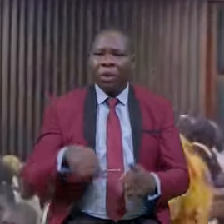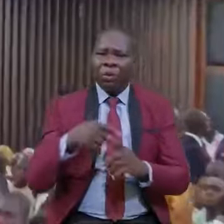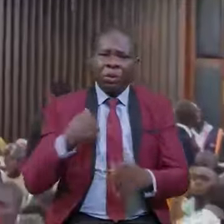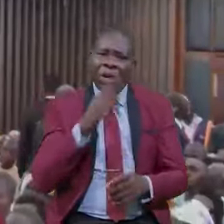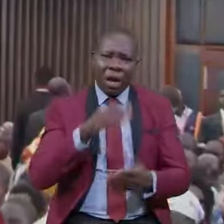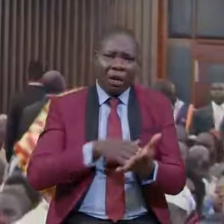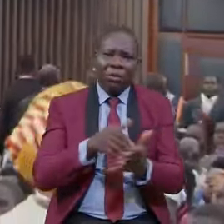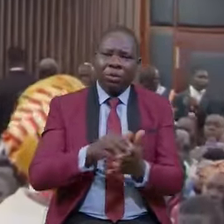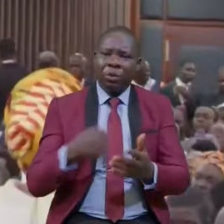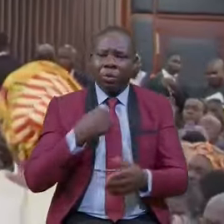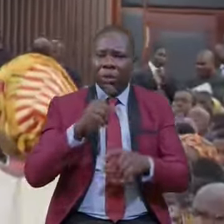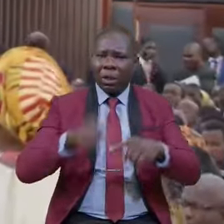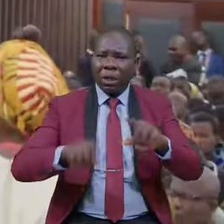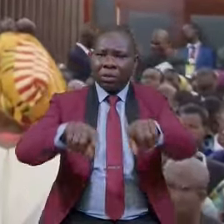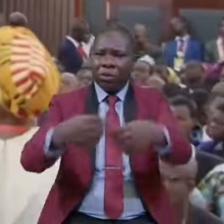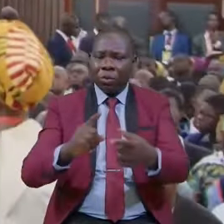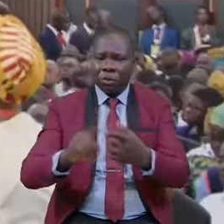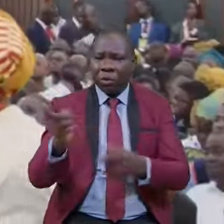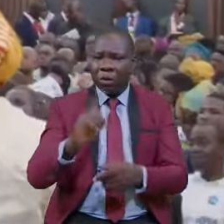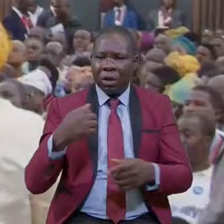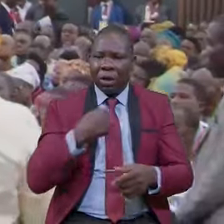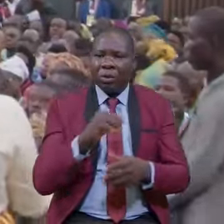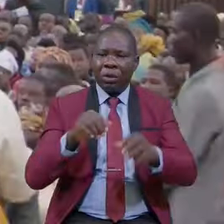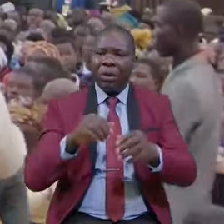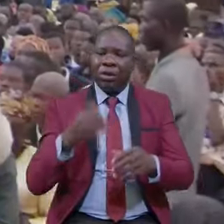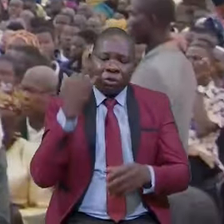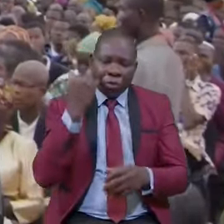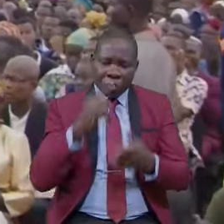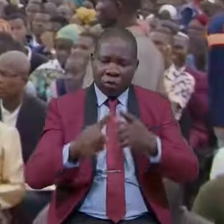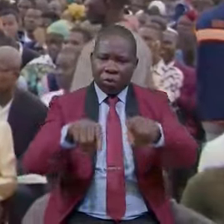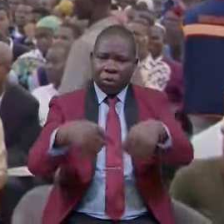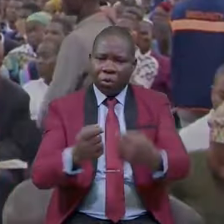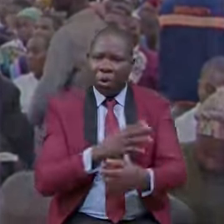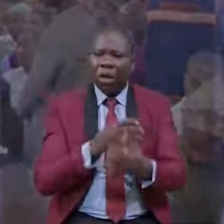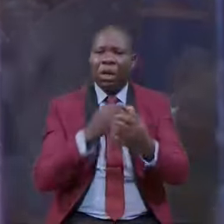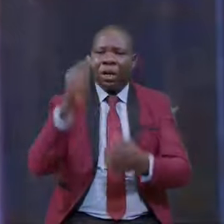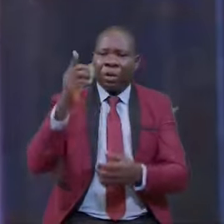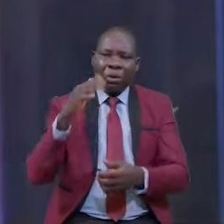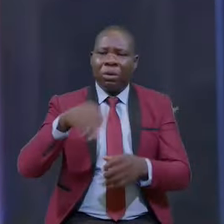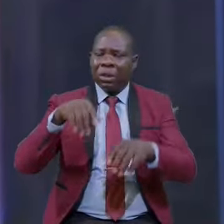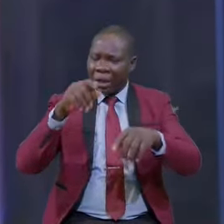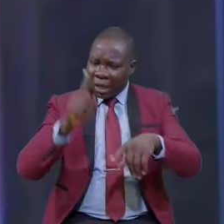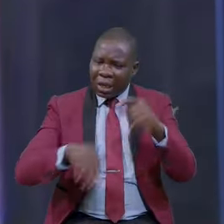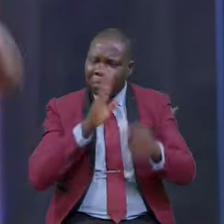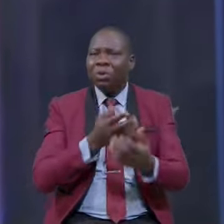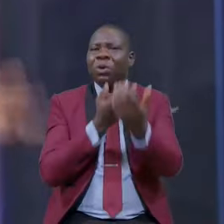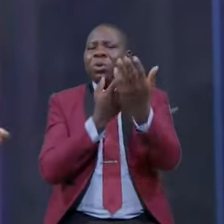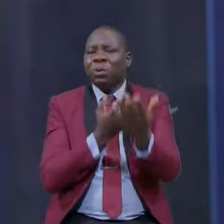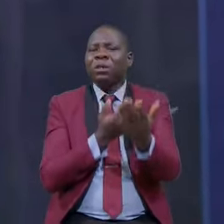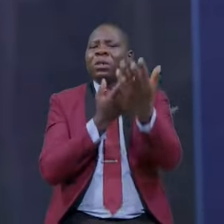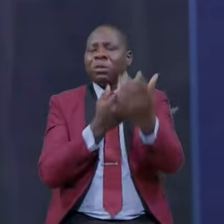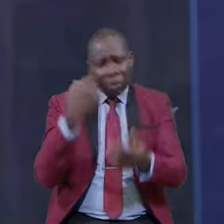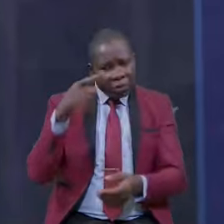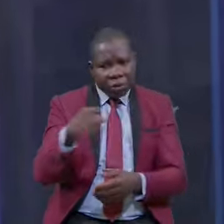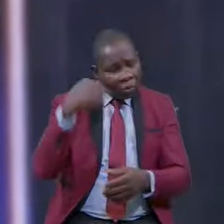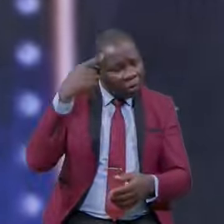nous pouvons aller. Et l'œuvre de Dieu doit être, l'œuvre de Dieu doit continuer. Il ne peut pas t'attendre indéfiniment.